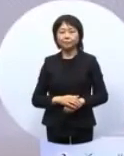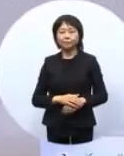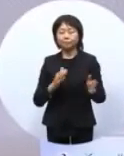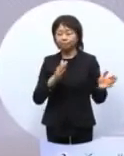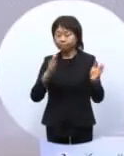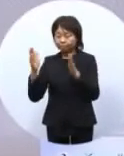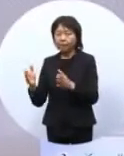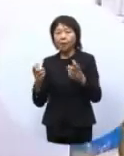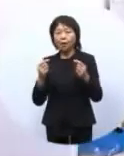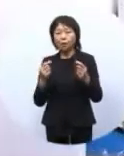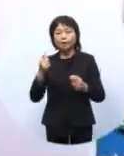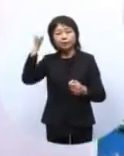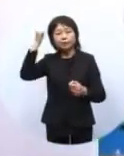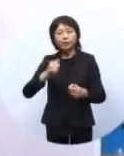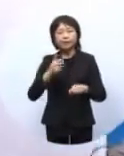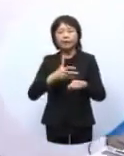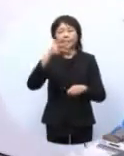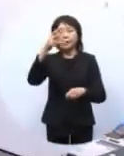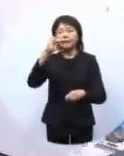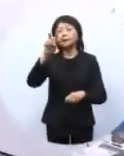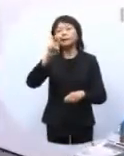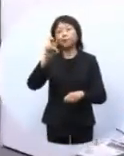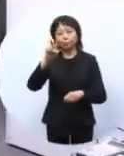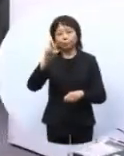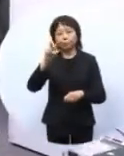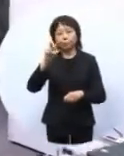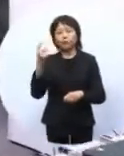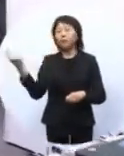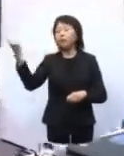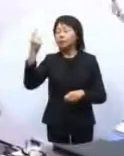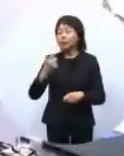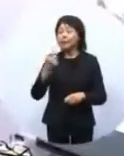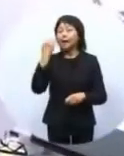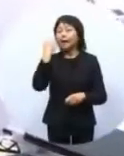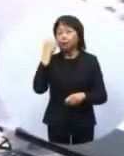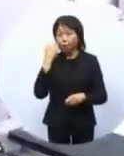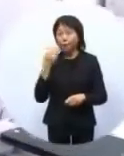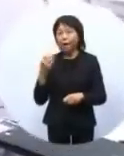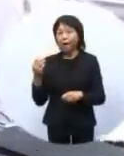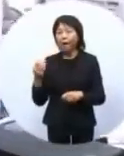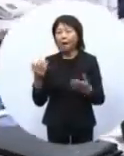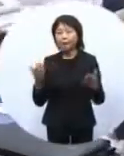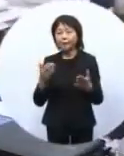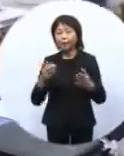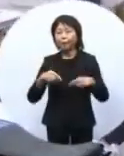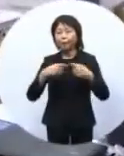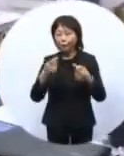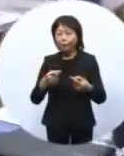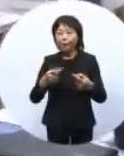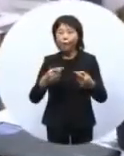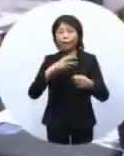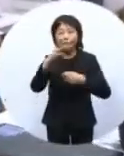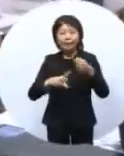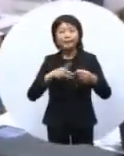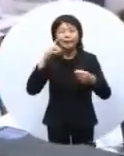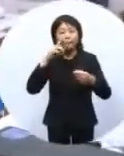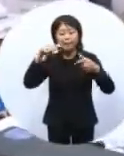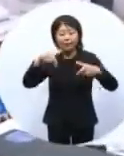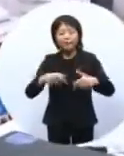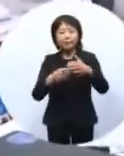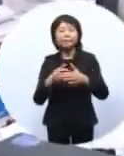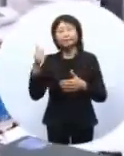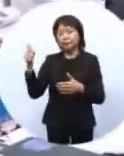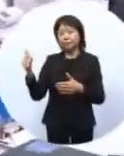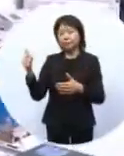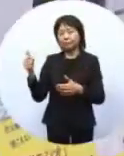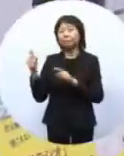同じく朝8時20分、出勤してきたのは勤続3年目の西村さん。西村